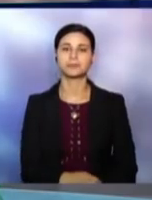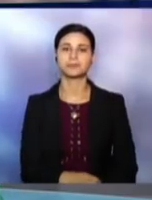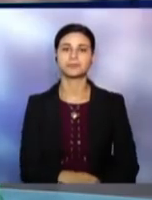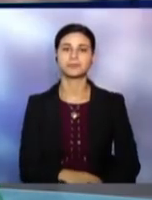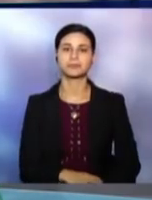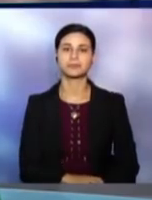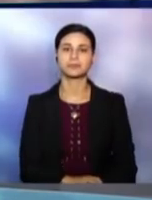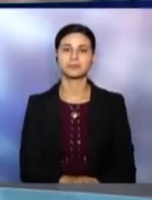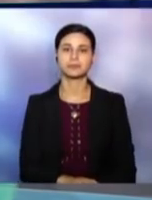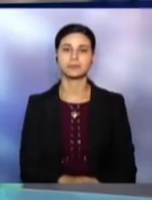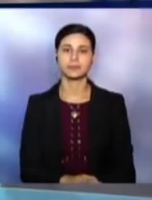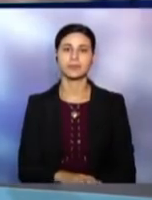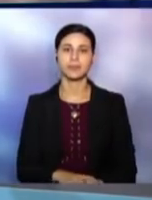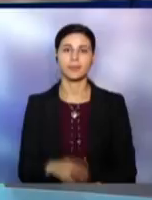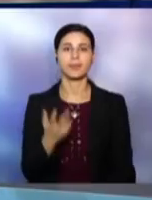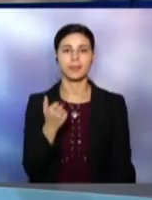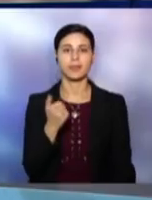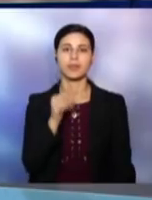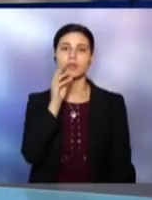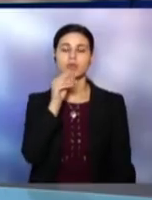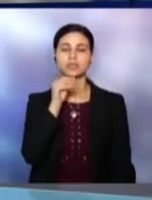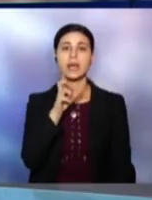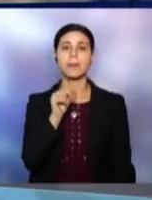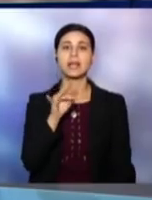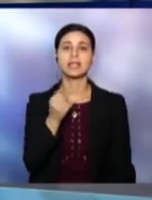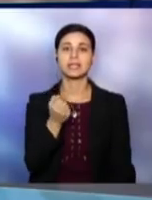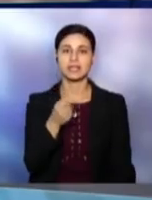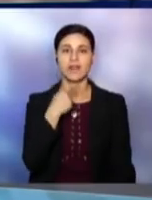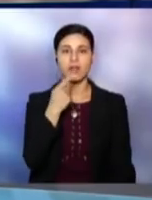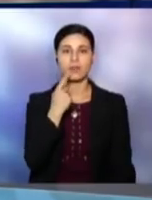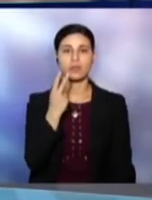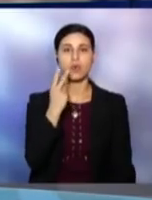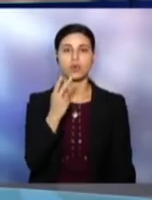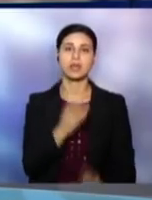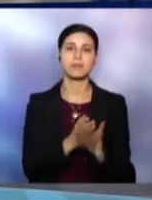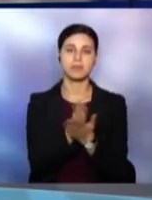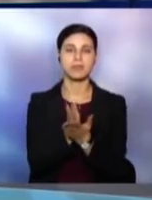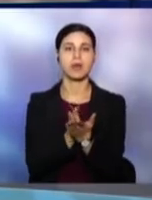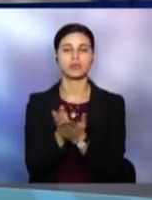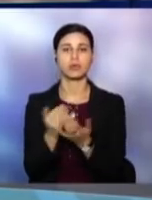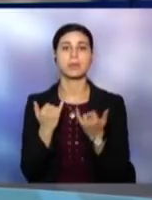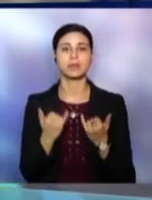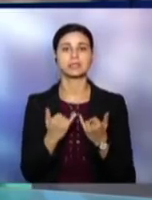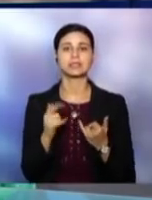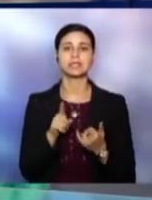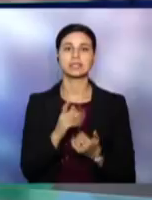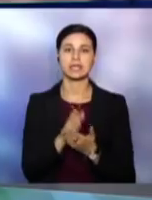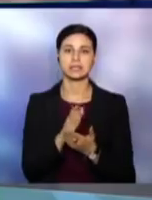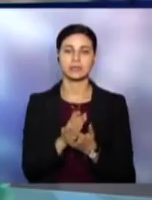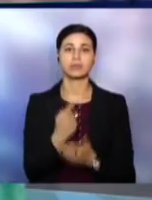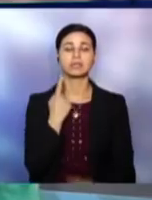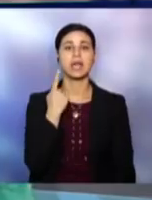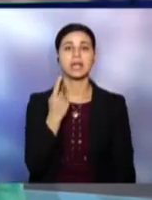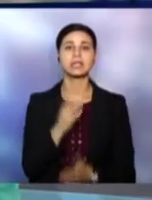რა თქმა უნდა, ახლა როდესაც ჩვენ ბაქტერიულ ინფექციას ვლაპარაკობთ, ჩვენ გვაქვს ორი მიმართულება რეალურად, რაც დღეს არსებობს.